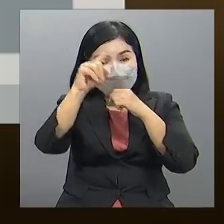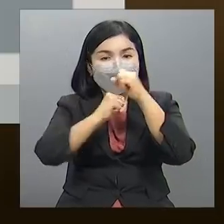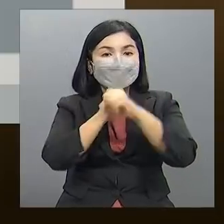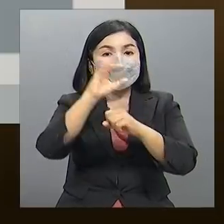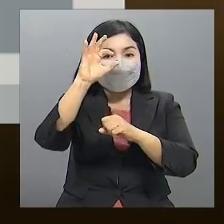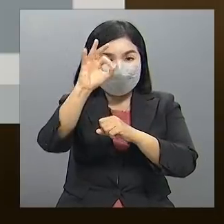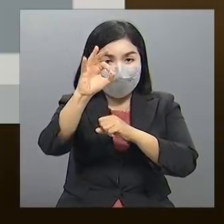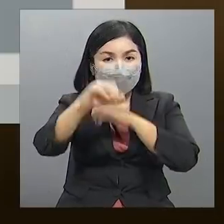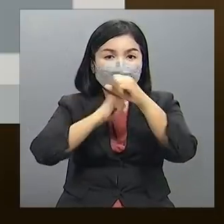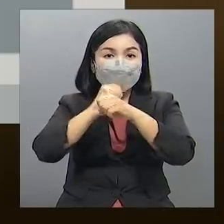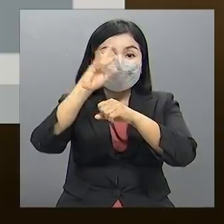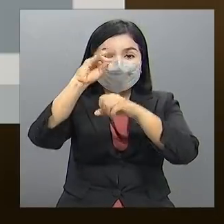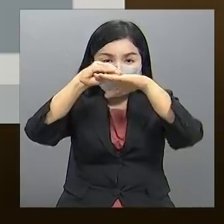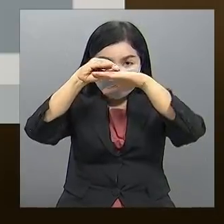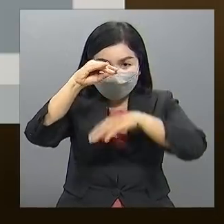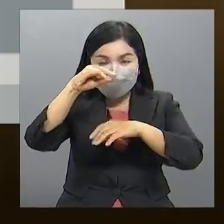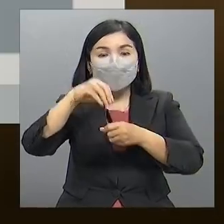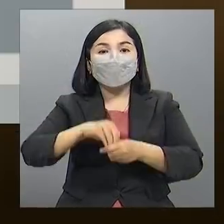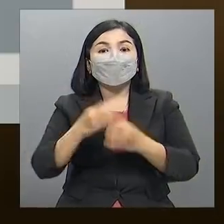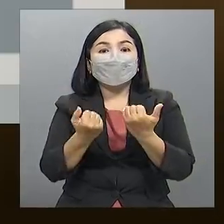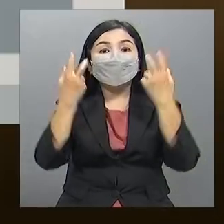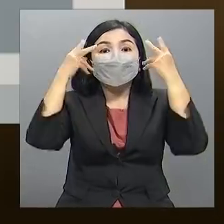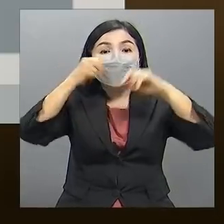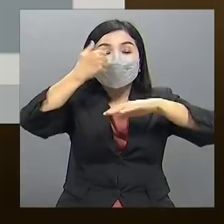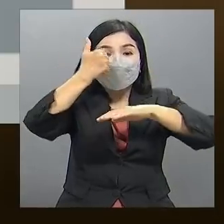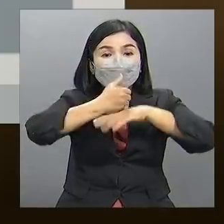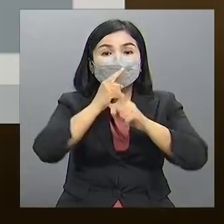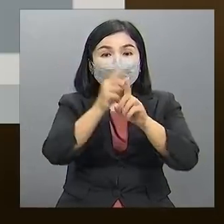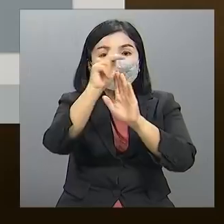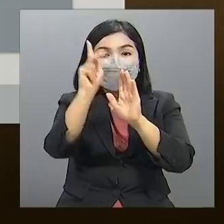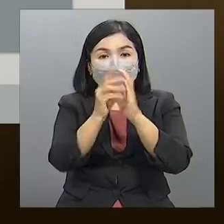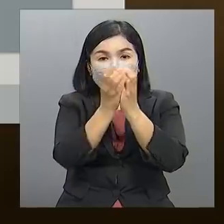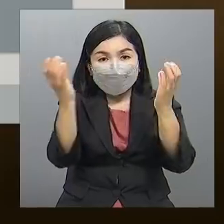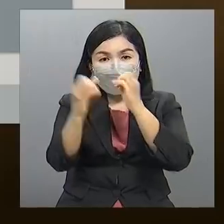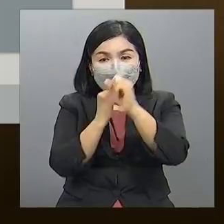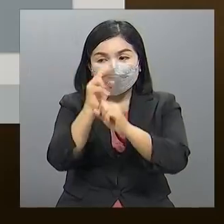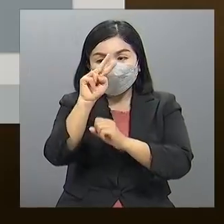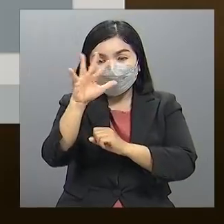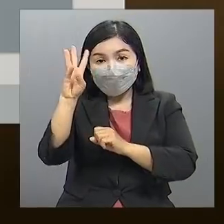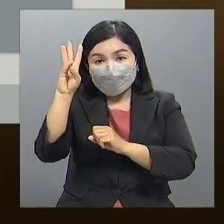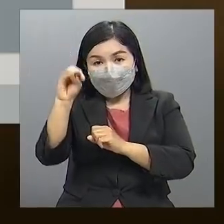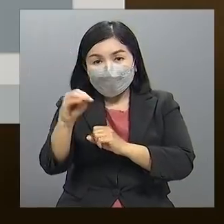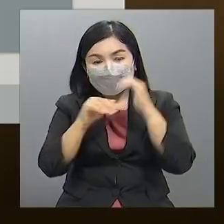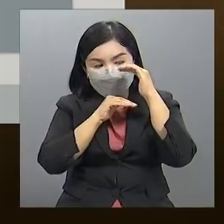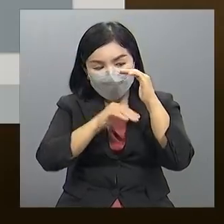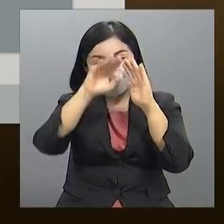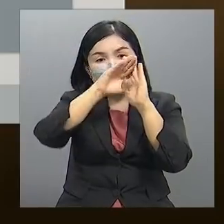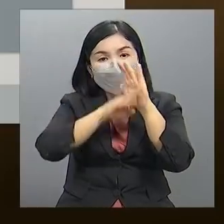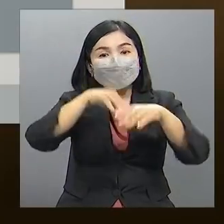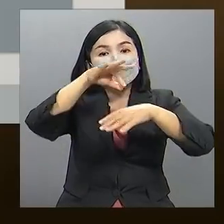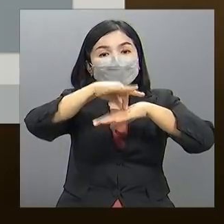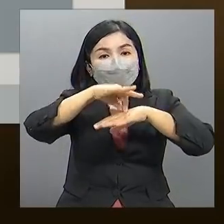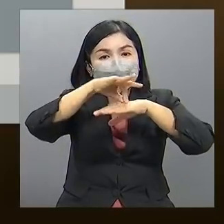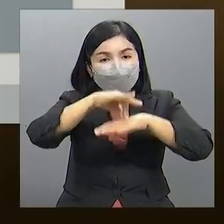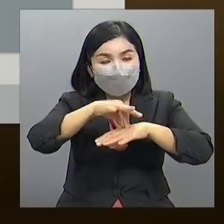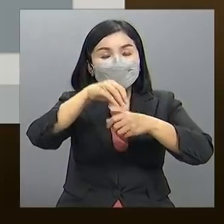ปีทุกวันนี้อยู่ภายใต้รัฐธรรมนูญปี2560ค่ะกำหนดให้ดำรงตำแหน่ง1วาระไ